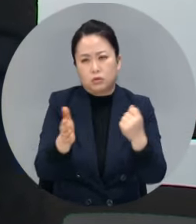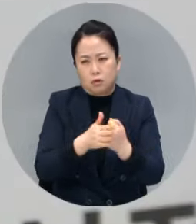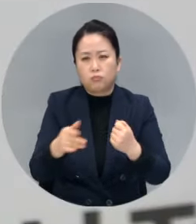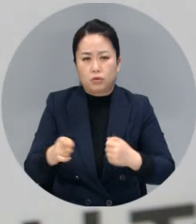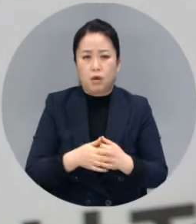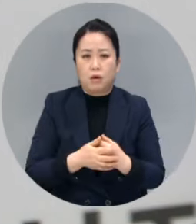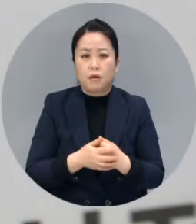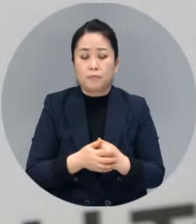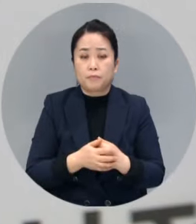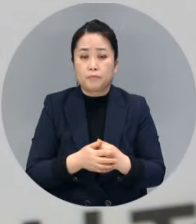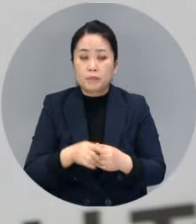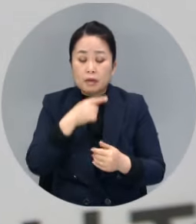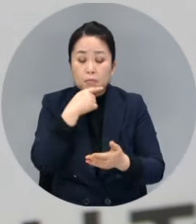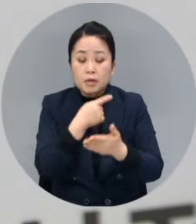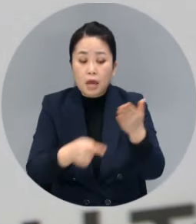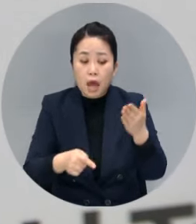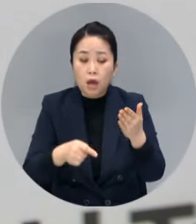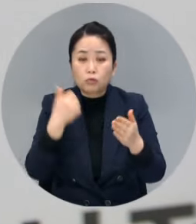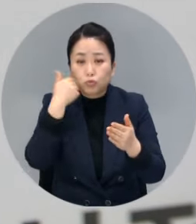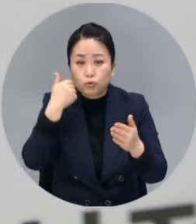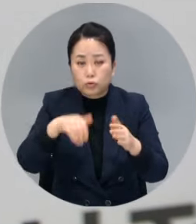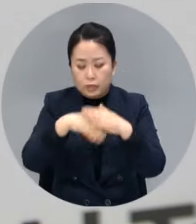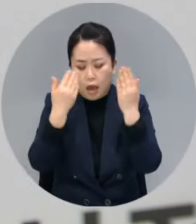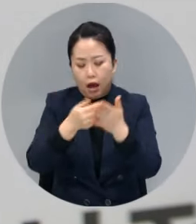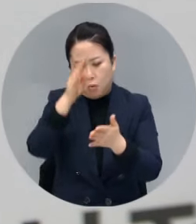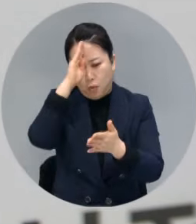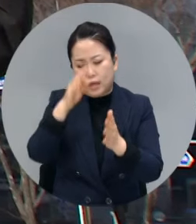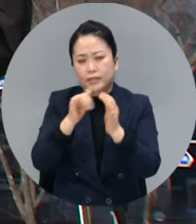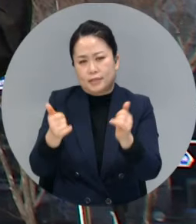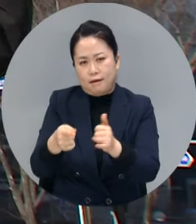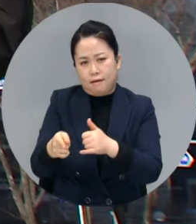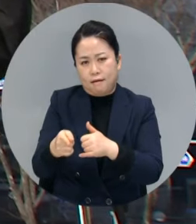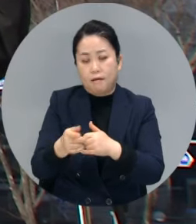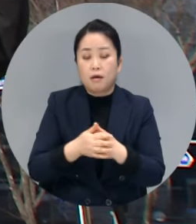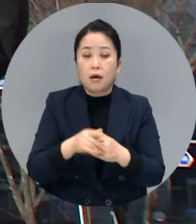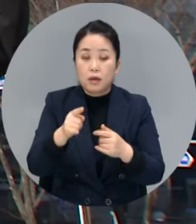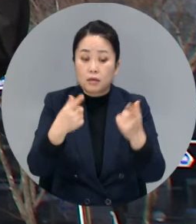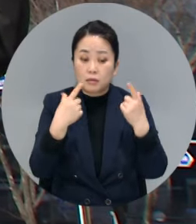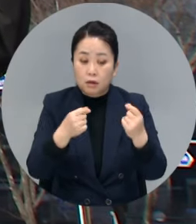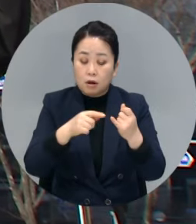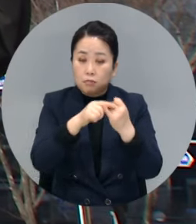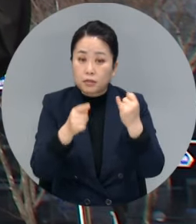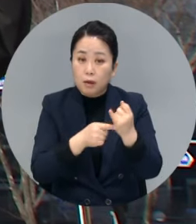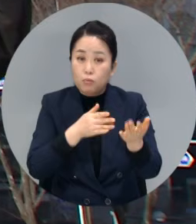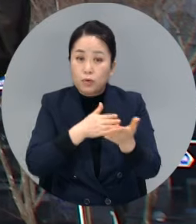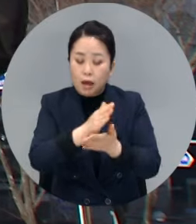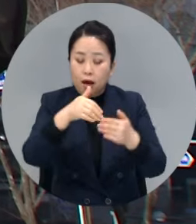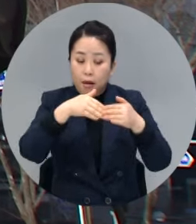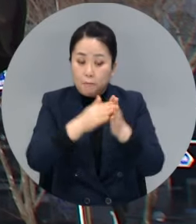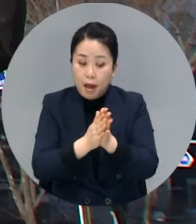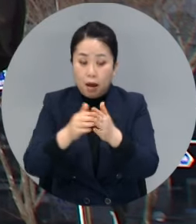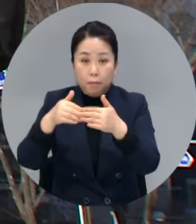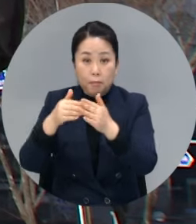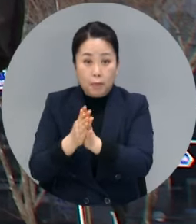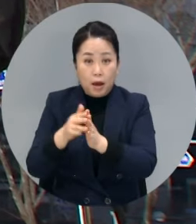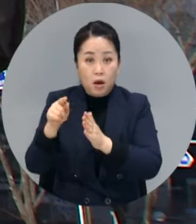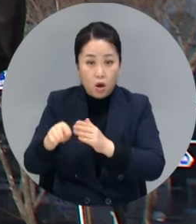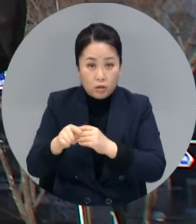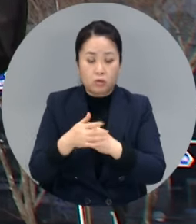있었어요. 피해는 오롯이 환자 몫입니다. 문제는 이처럼 산부인과가 문을 닫는 일이 합계